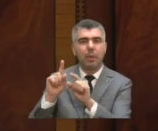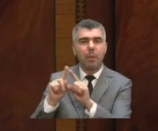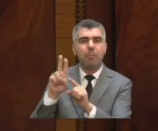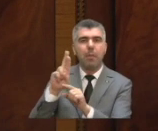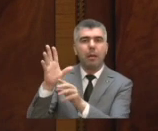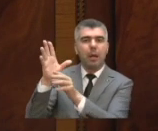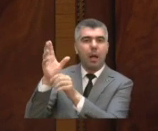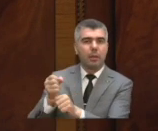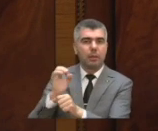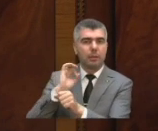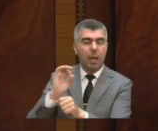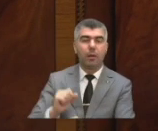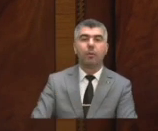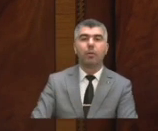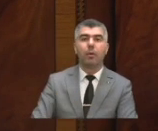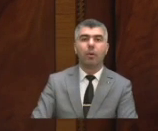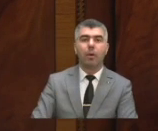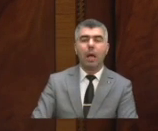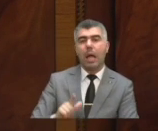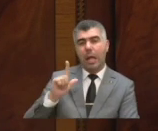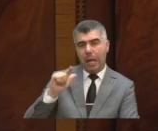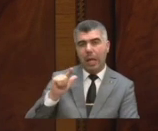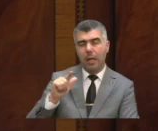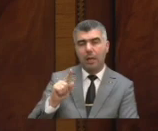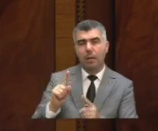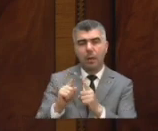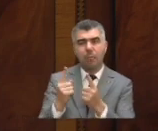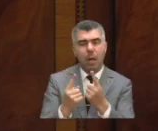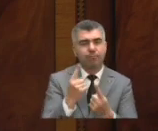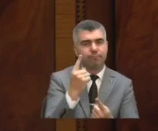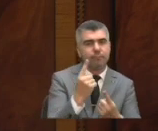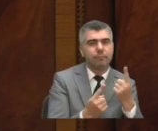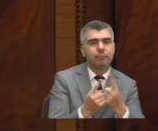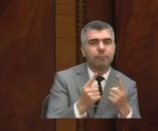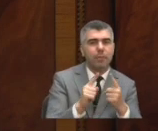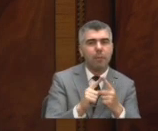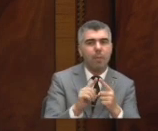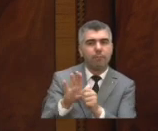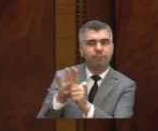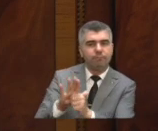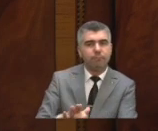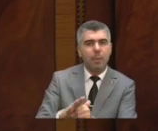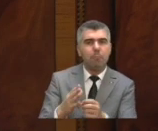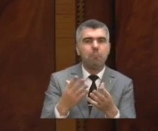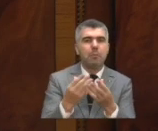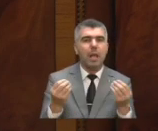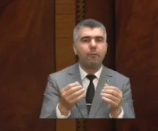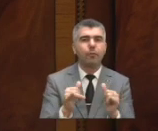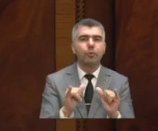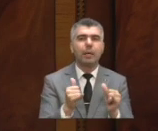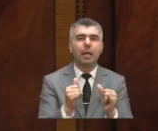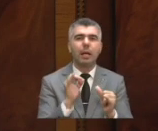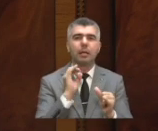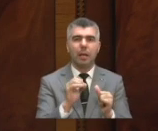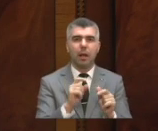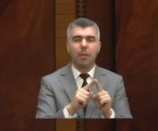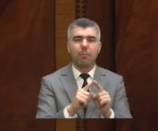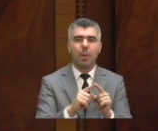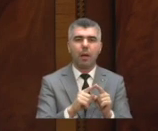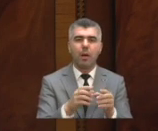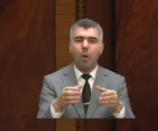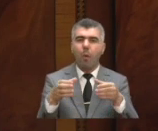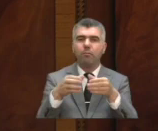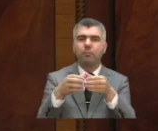الله فان اصرار بعض الاطراف على مناهضه وحدتنا الترابيه يضيع على الدول المكونه